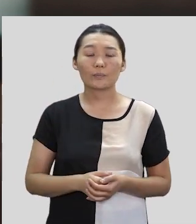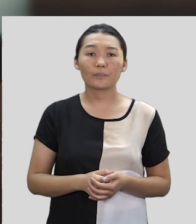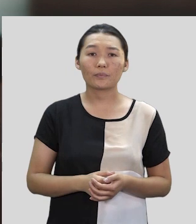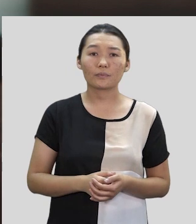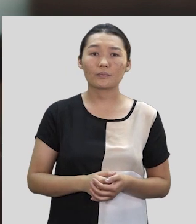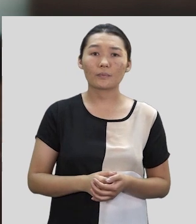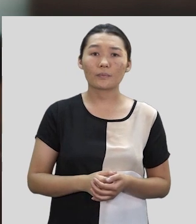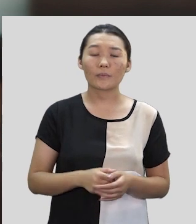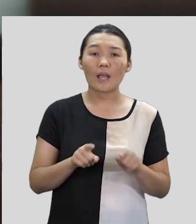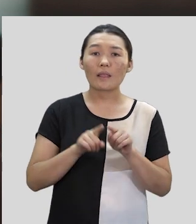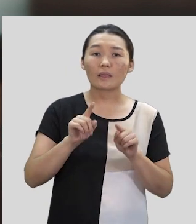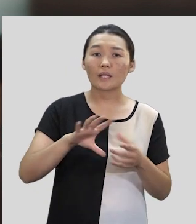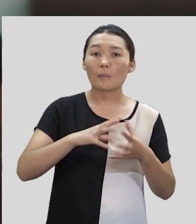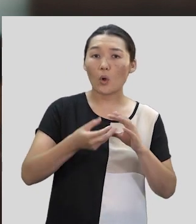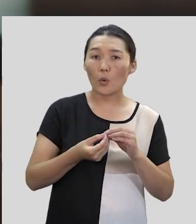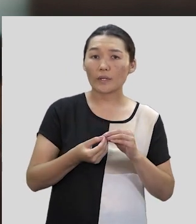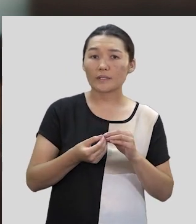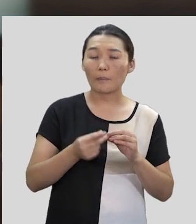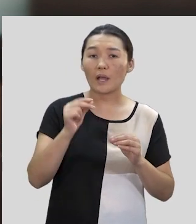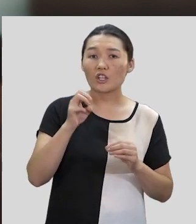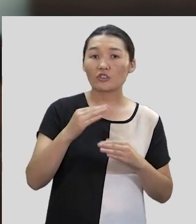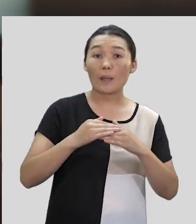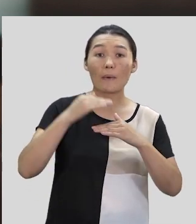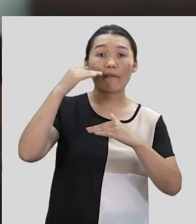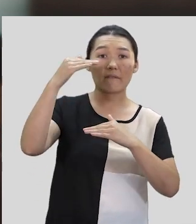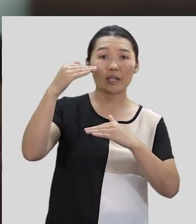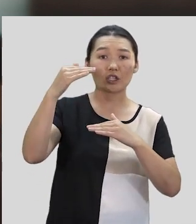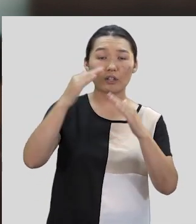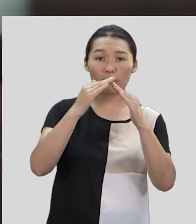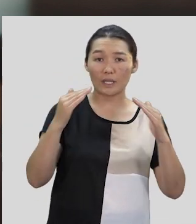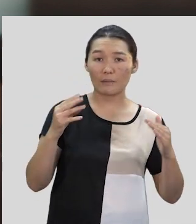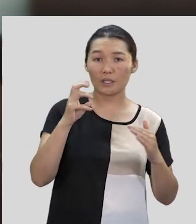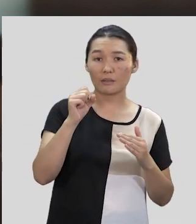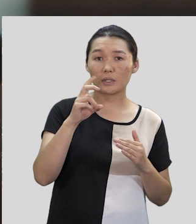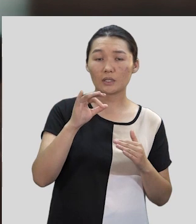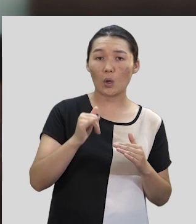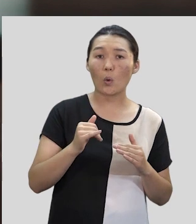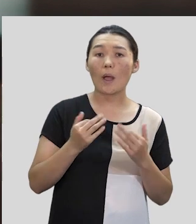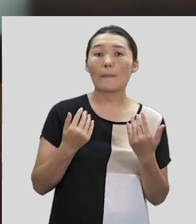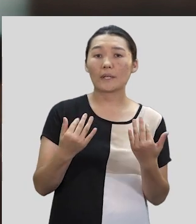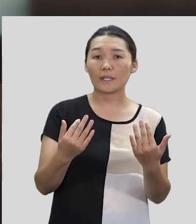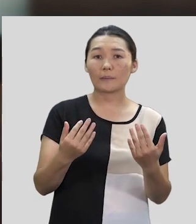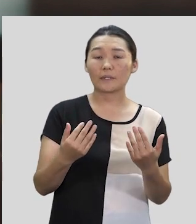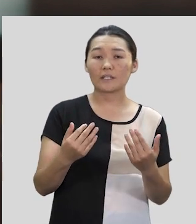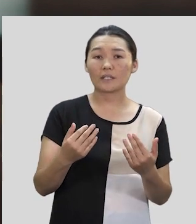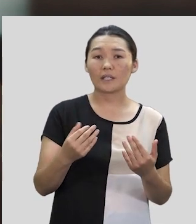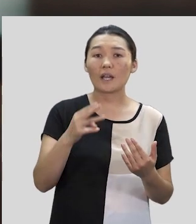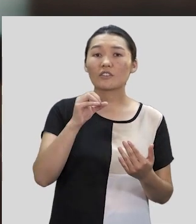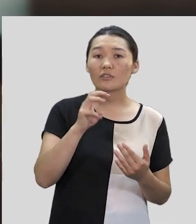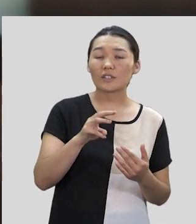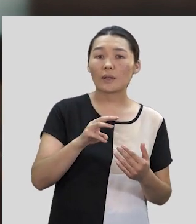таким образом чем выше находится в пирамиде маслоу потребность тем сложнее ее